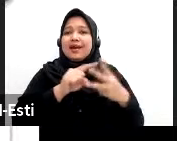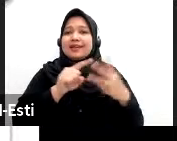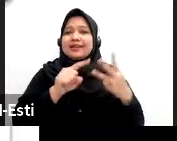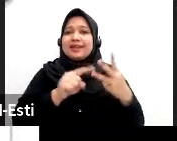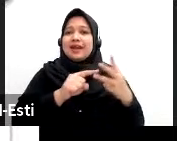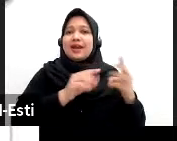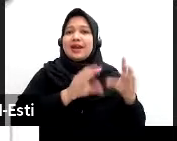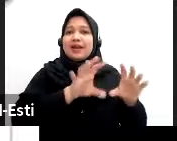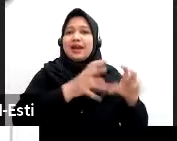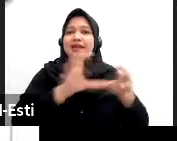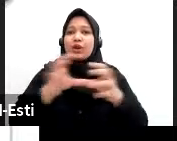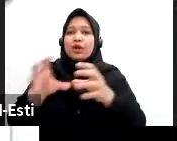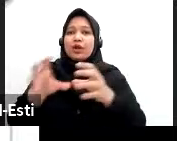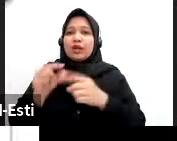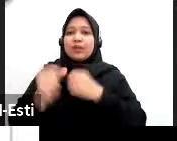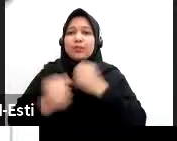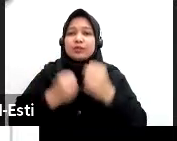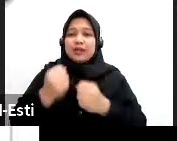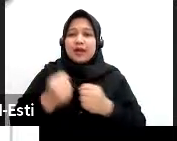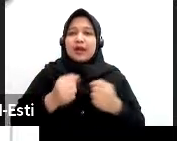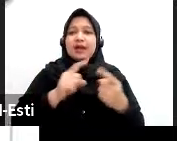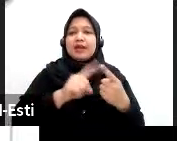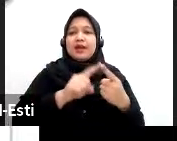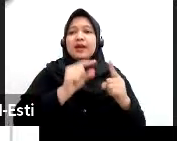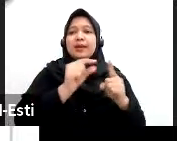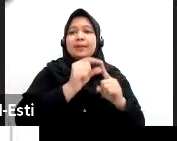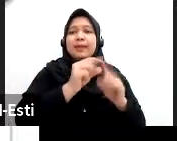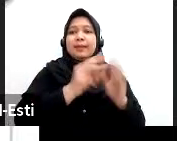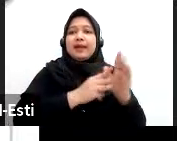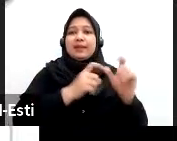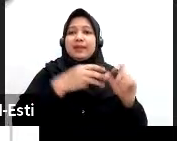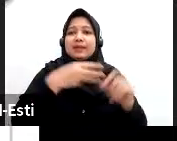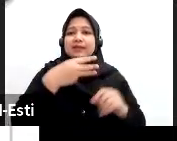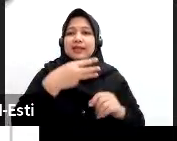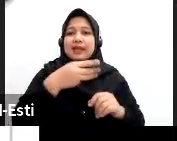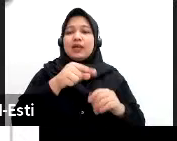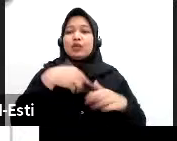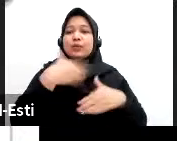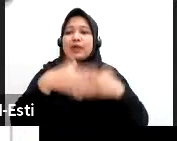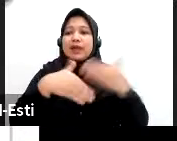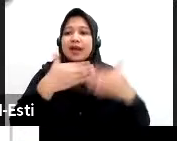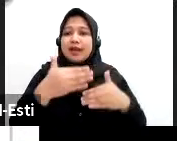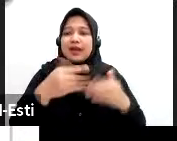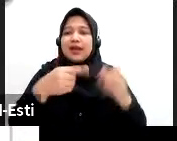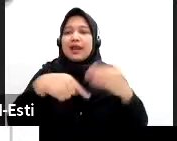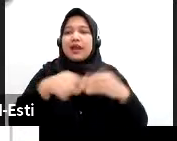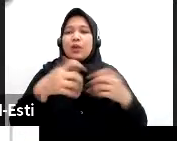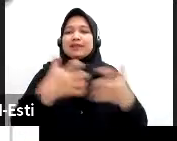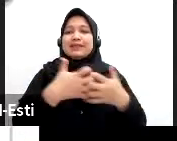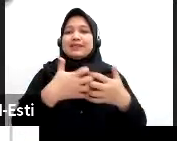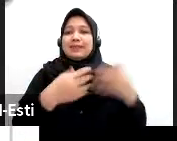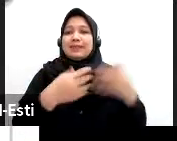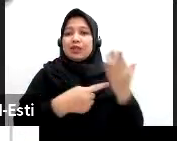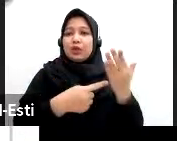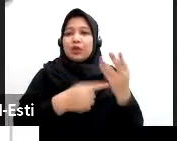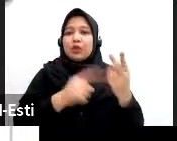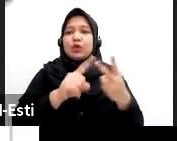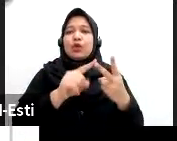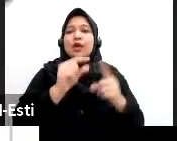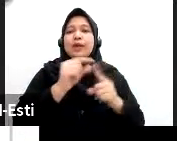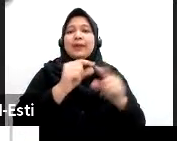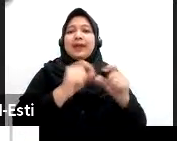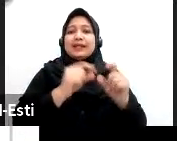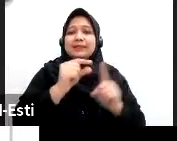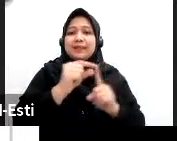kategori pelaku usaha ada ppms Sebagai penyelenggara perdagangan melalui sistem chronixx kemudian ada PSP